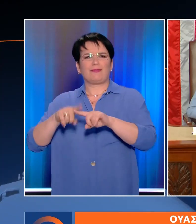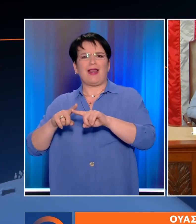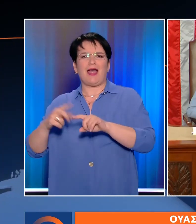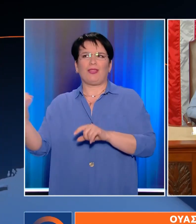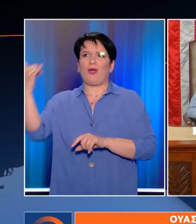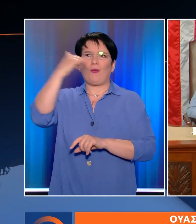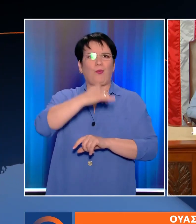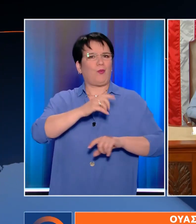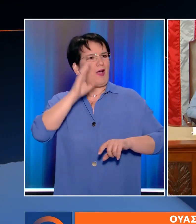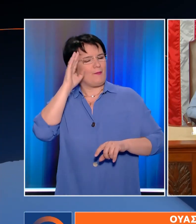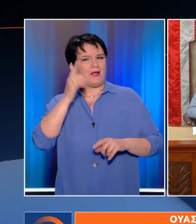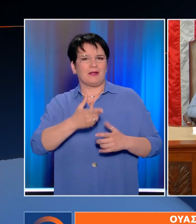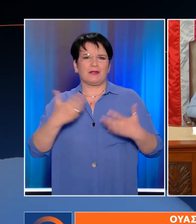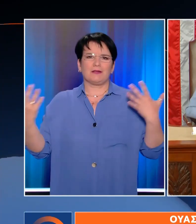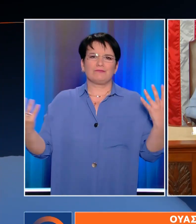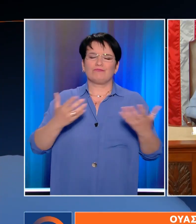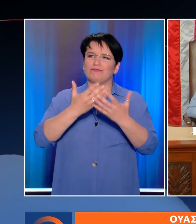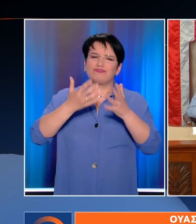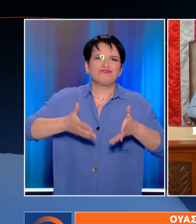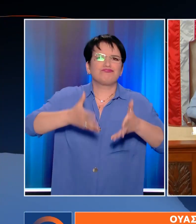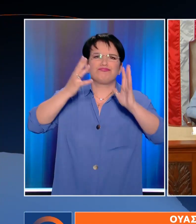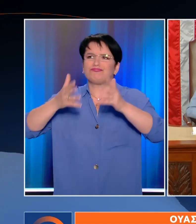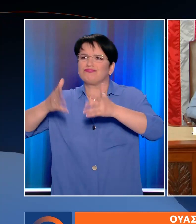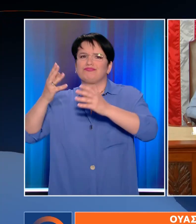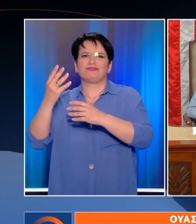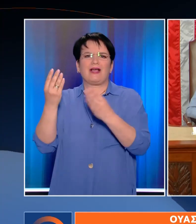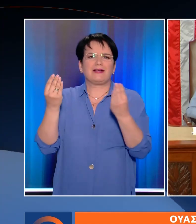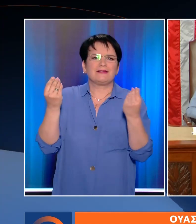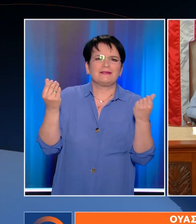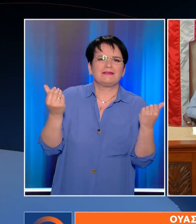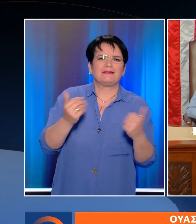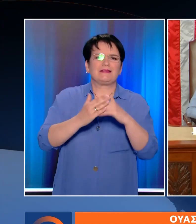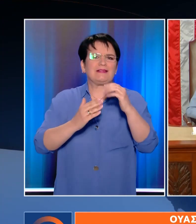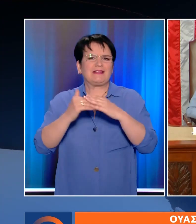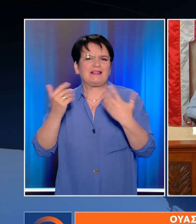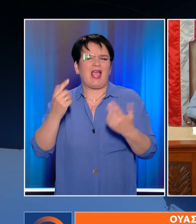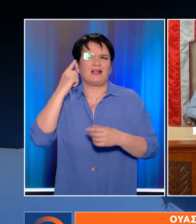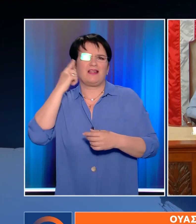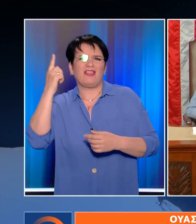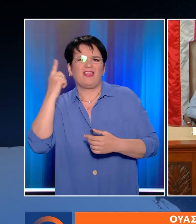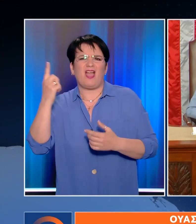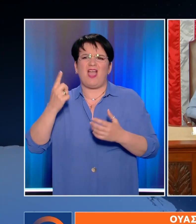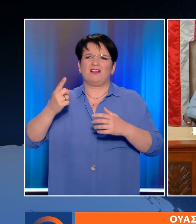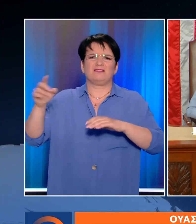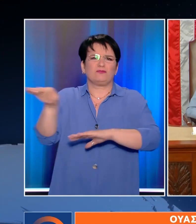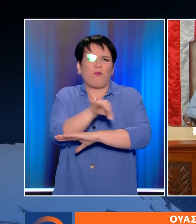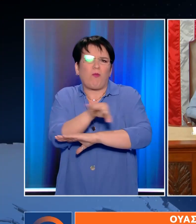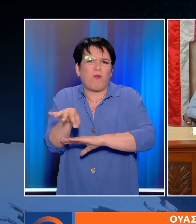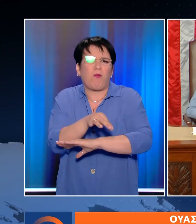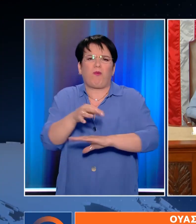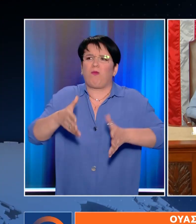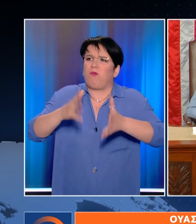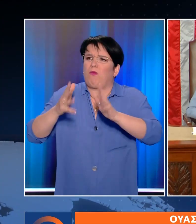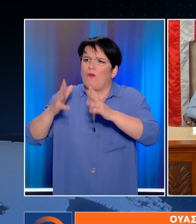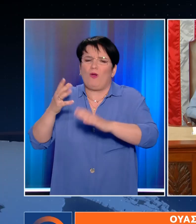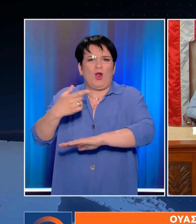γύρω, από αρχιτεκτονική, από τέχνη, από ιδέες και γνωμικά,